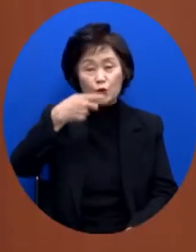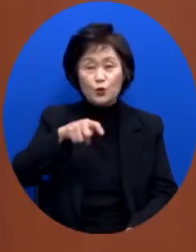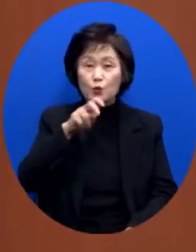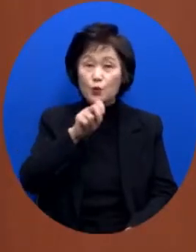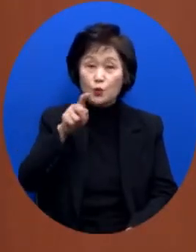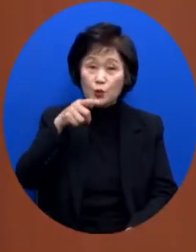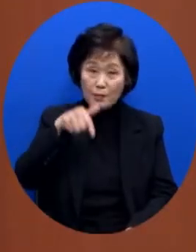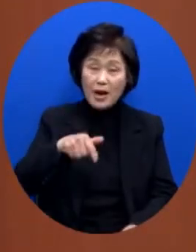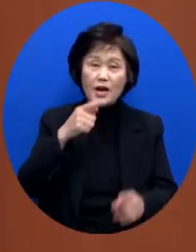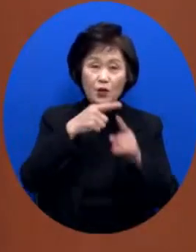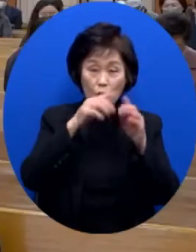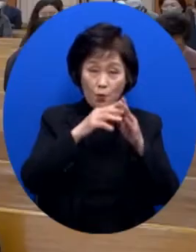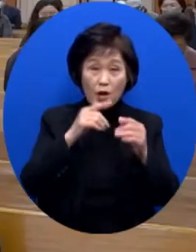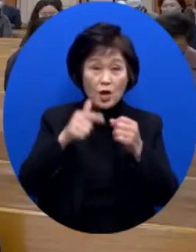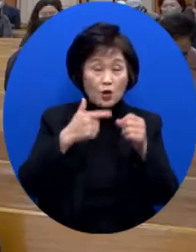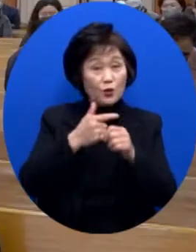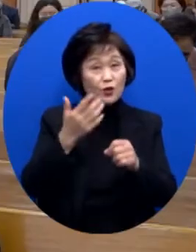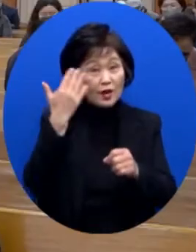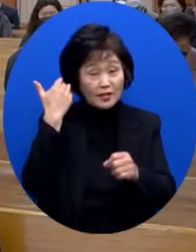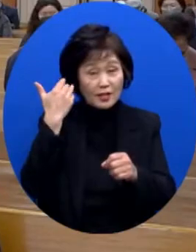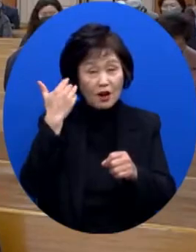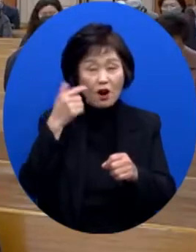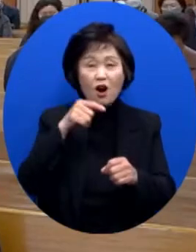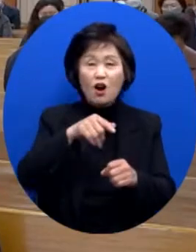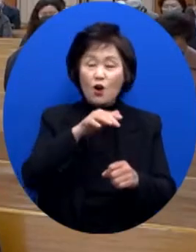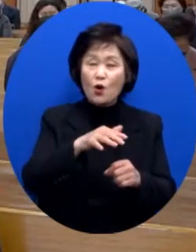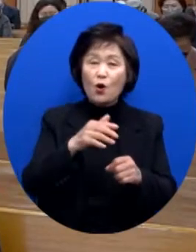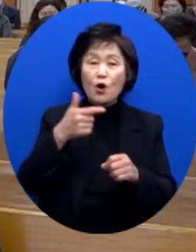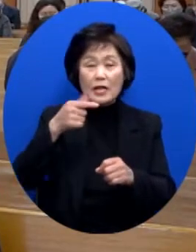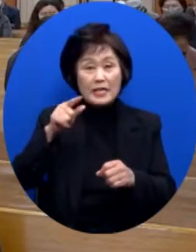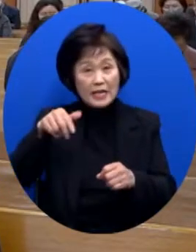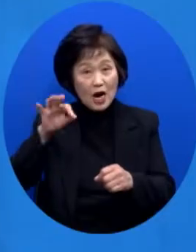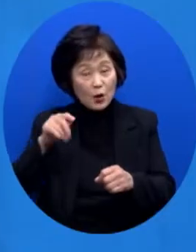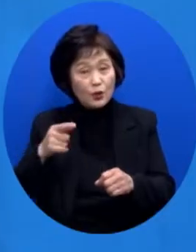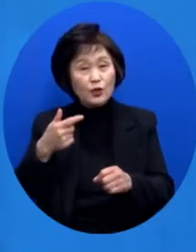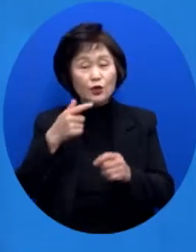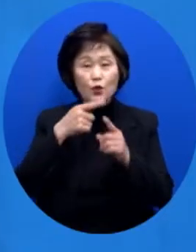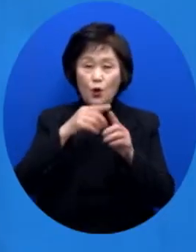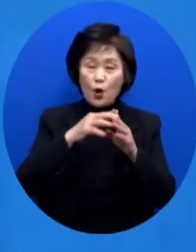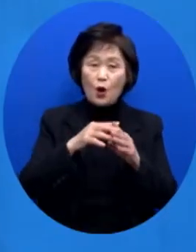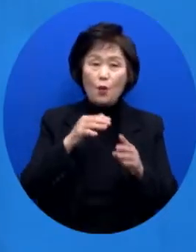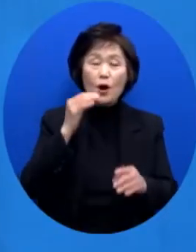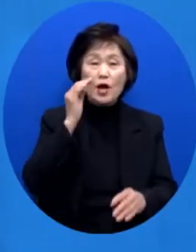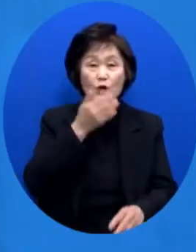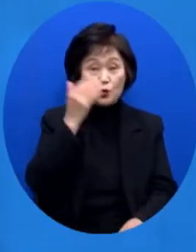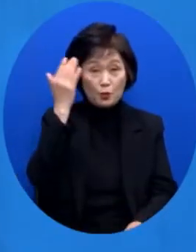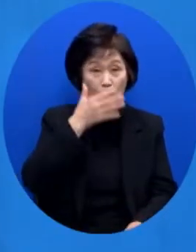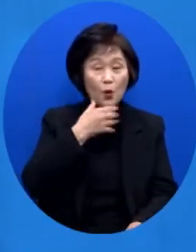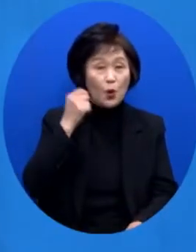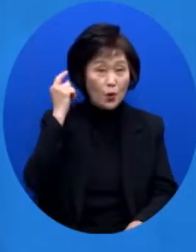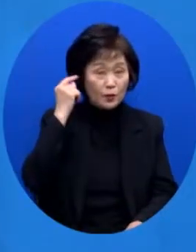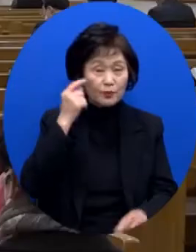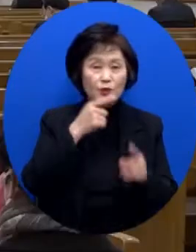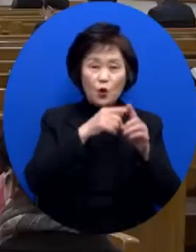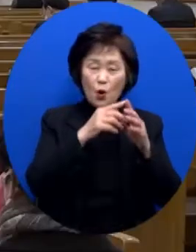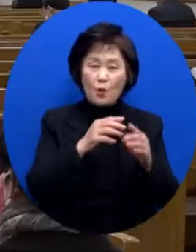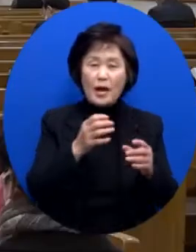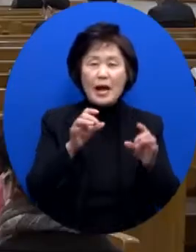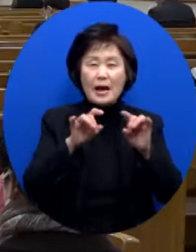교회는 6년 전 예장 백석의 여수 낙원 교회와 기하성의 여수 순복음 교회라는 각각의